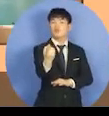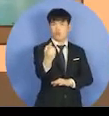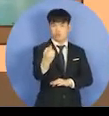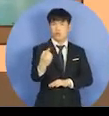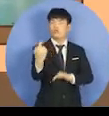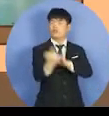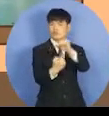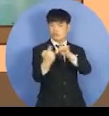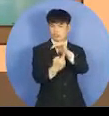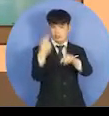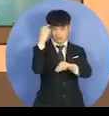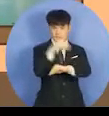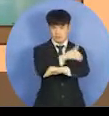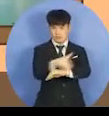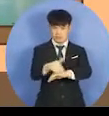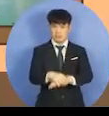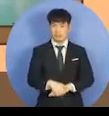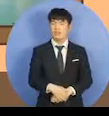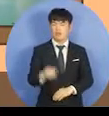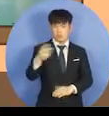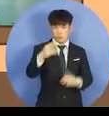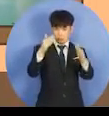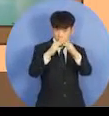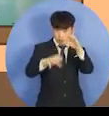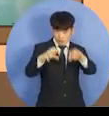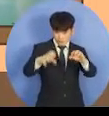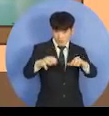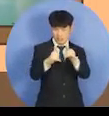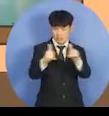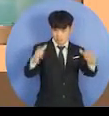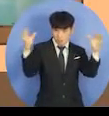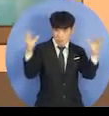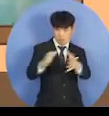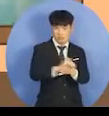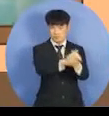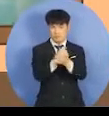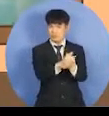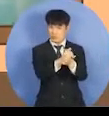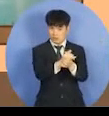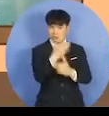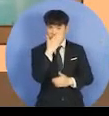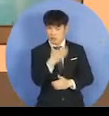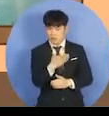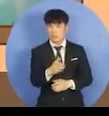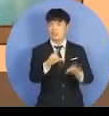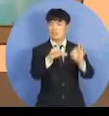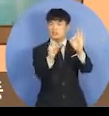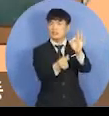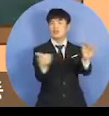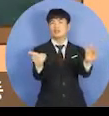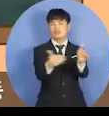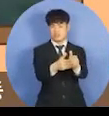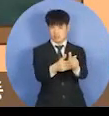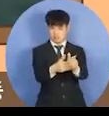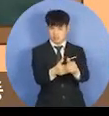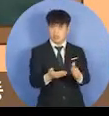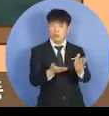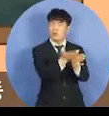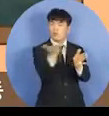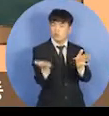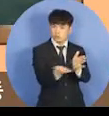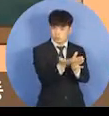하는 야간 건강체조는 규칙적인 신체 활동과 이웃 간 친밀감 및 화합 기회를 제공하는데요.